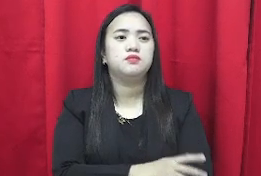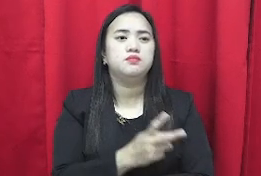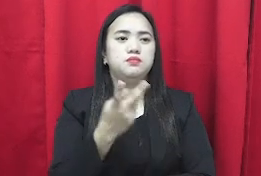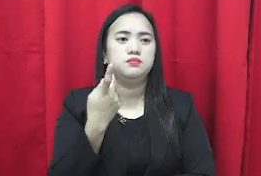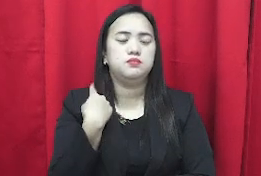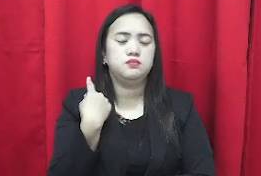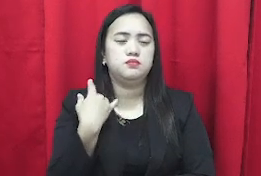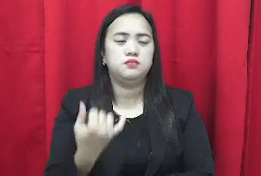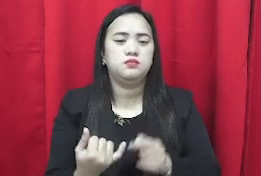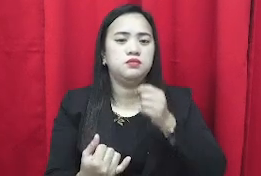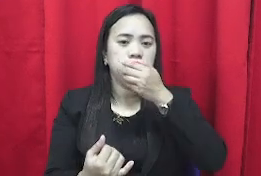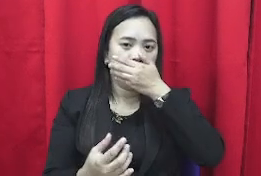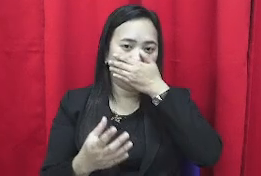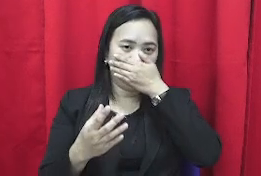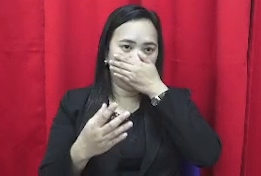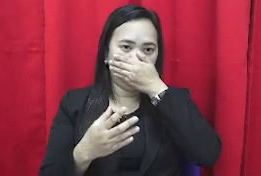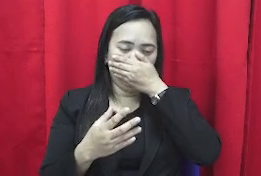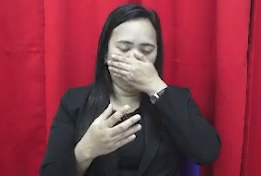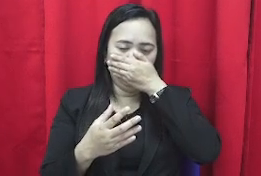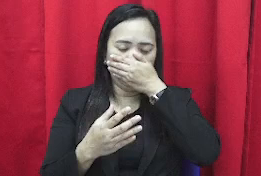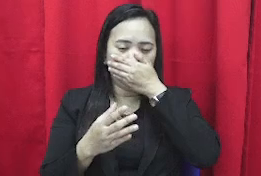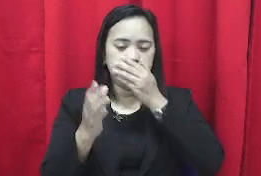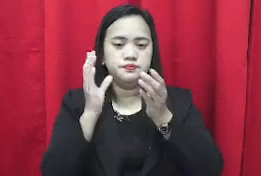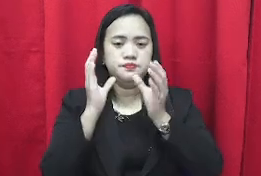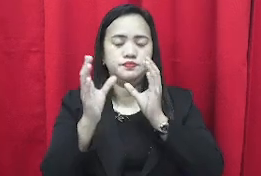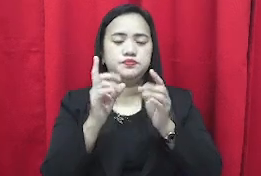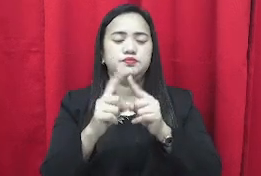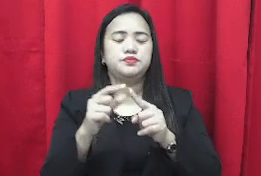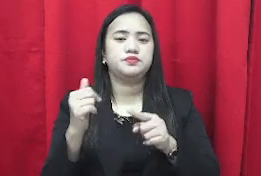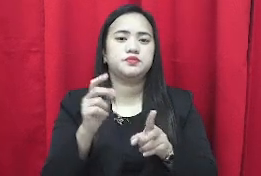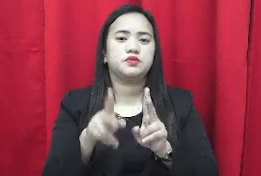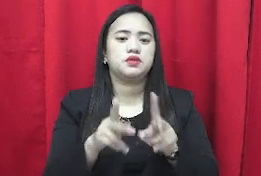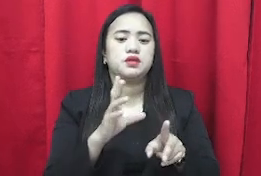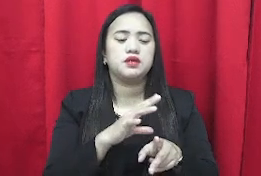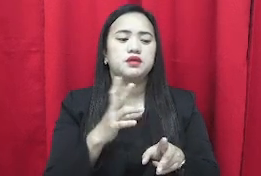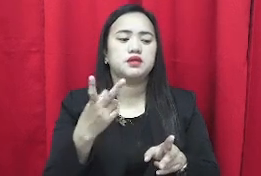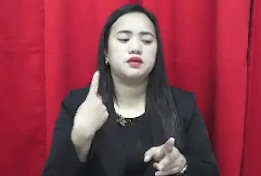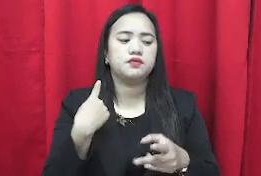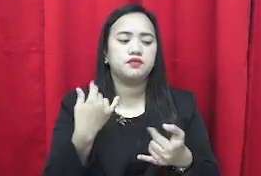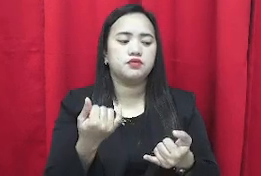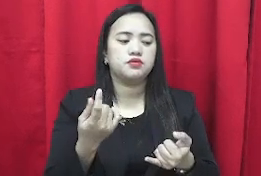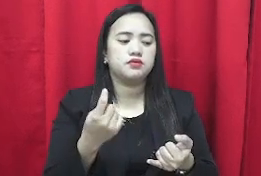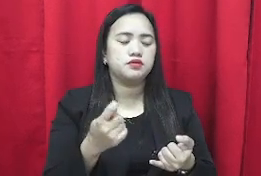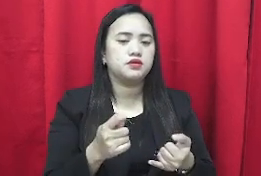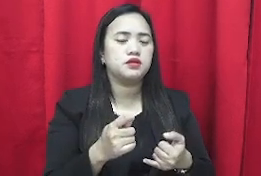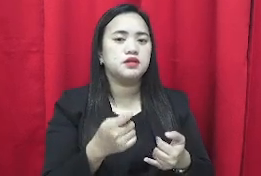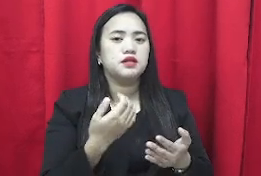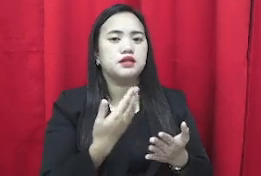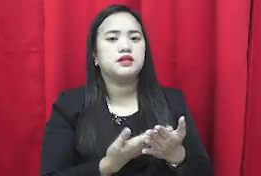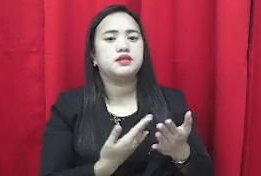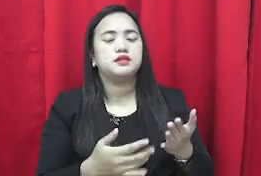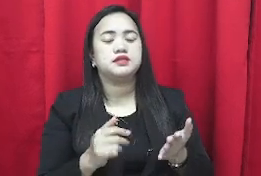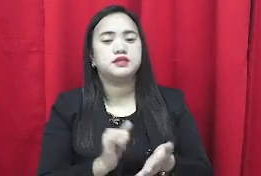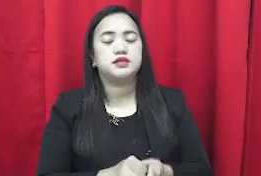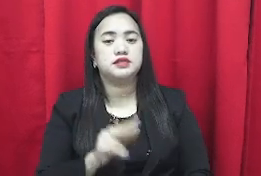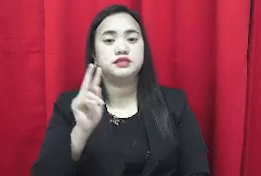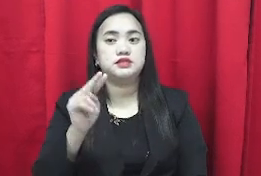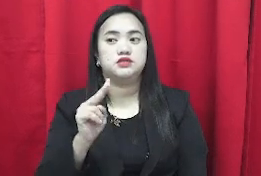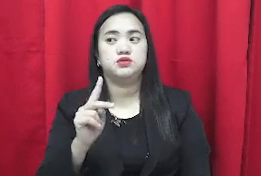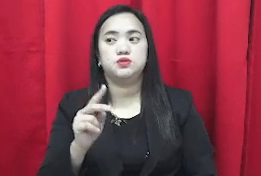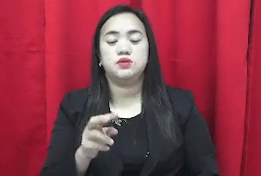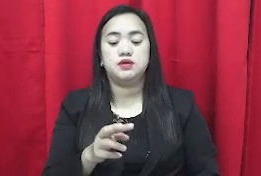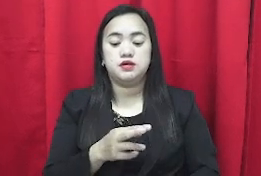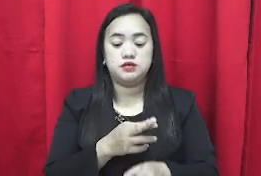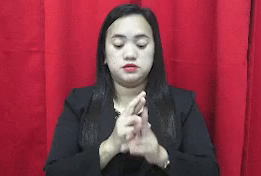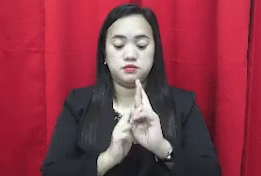kang makakasalamuha at syempre may mga bagay na na irerespeto mo Una ang iyong kapwa